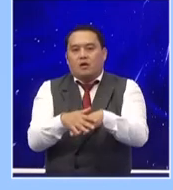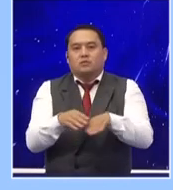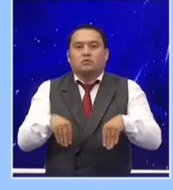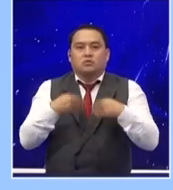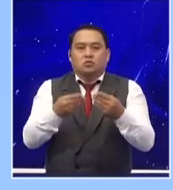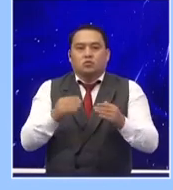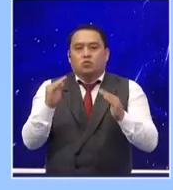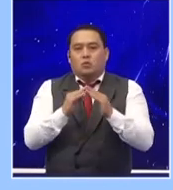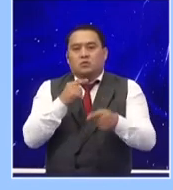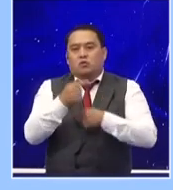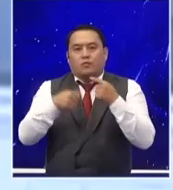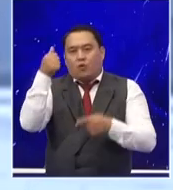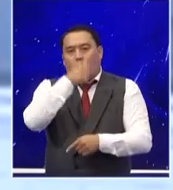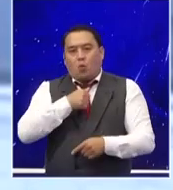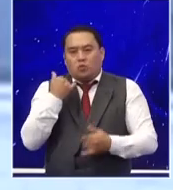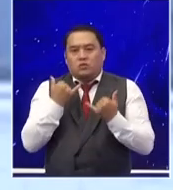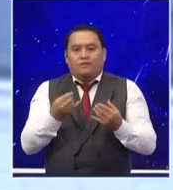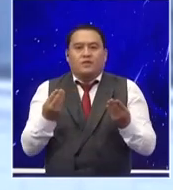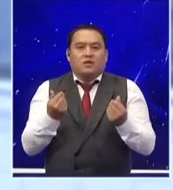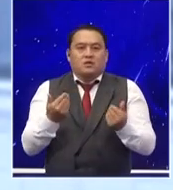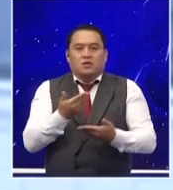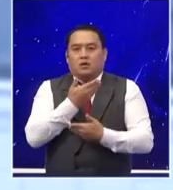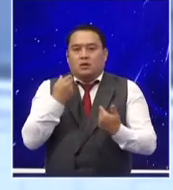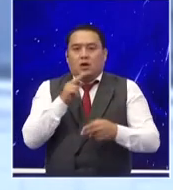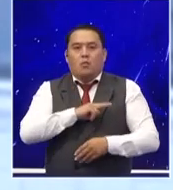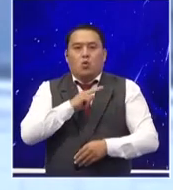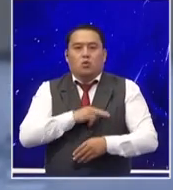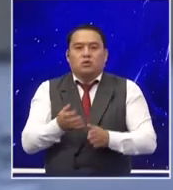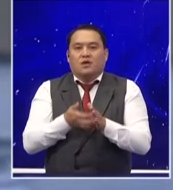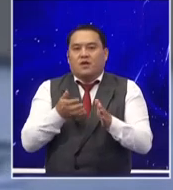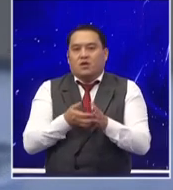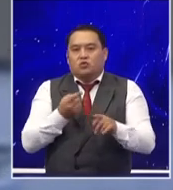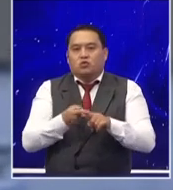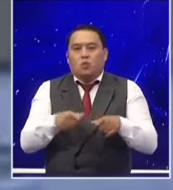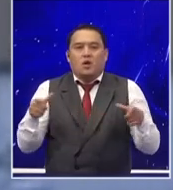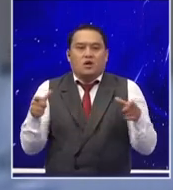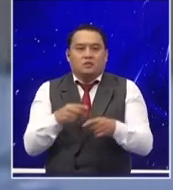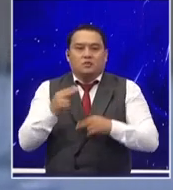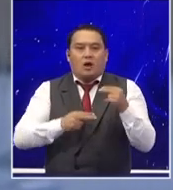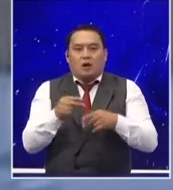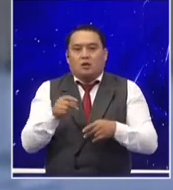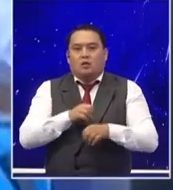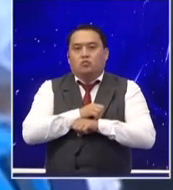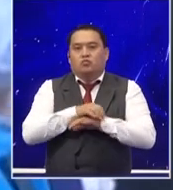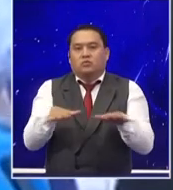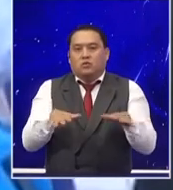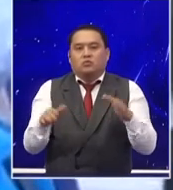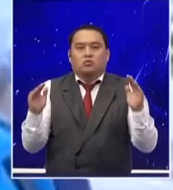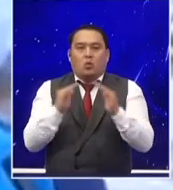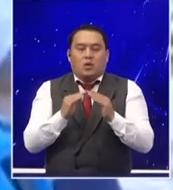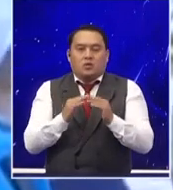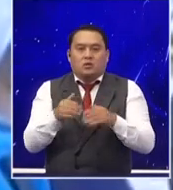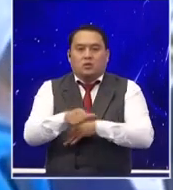дом концу года по его словам сейчас проблема не в финансов а в рабочей силе и за пандемии все строители разъехались по домам